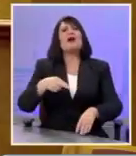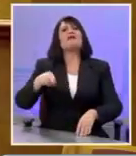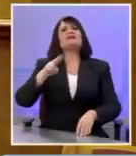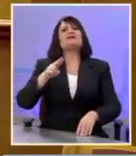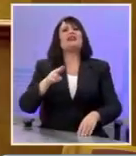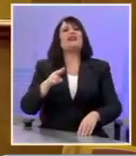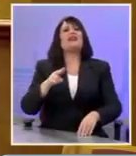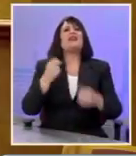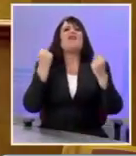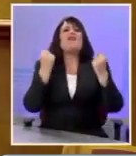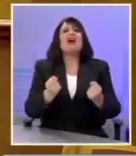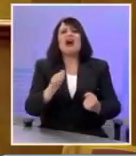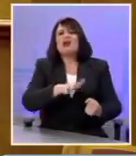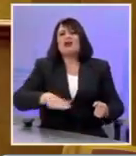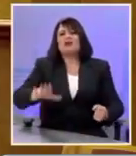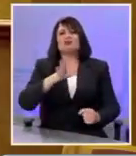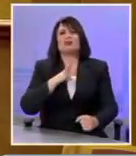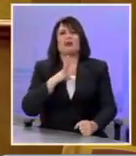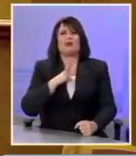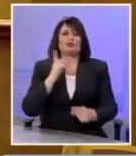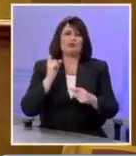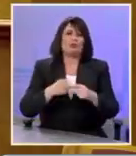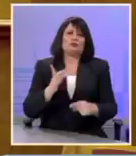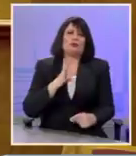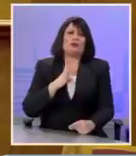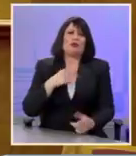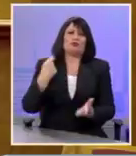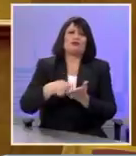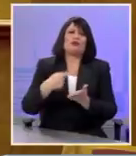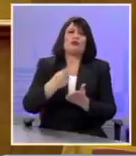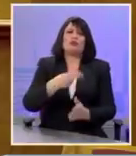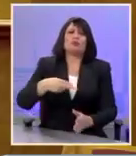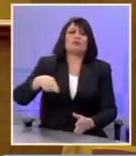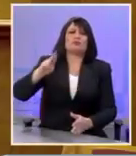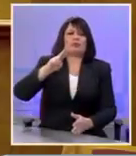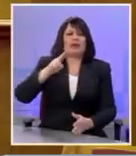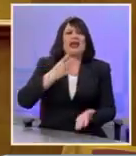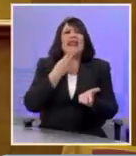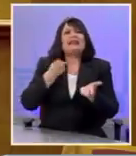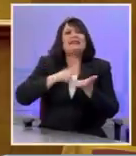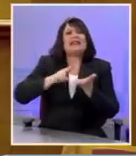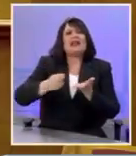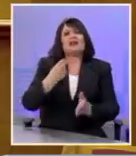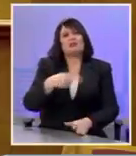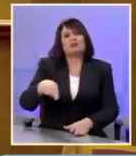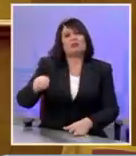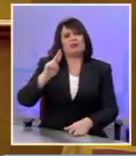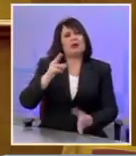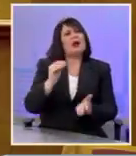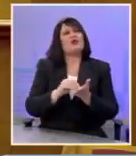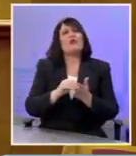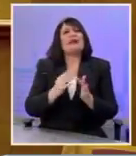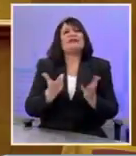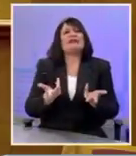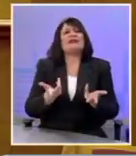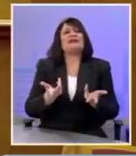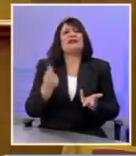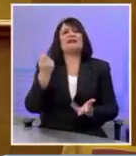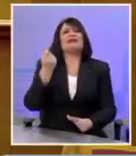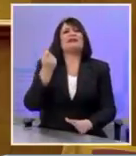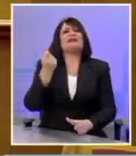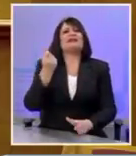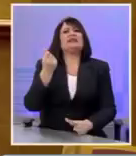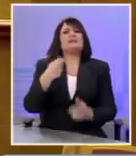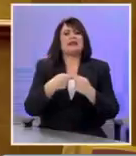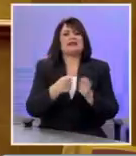τα βάρη για τα λαϊκά εισοδήματα, αυξάνουν τους φόρους, αυξάνουν τα τέλη, αυξάνουν ακόμα και τις τιμές